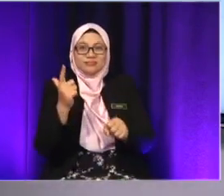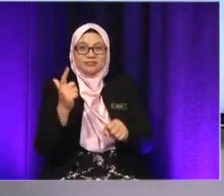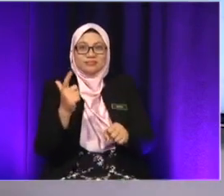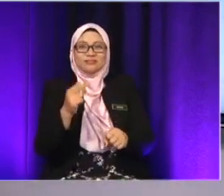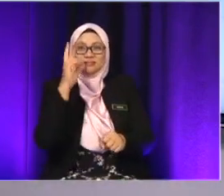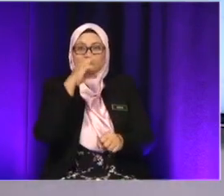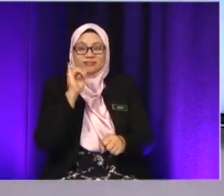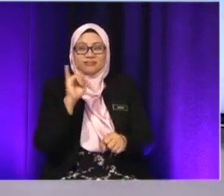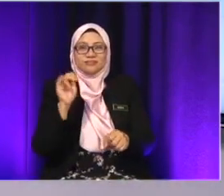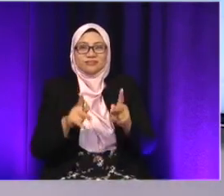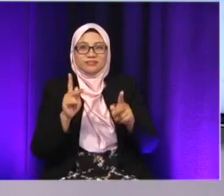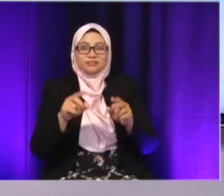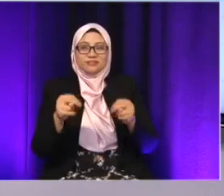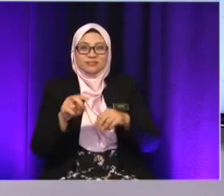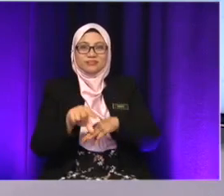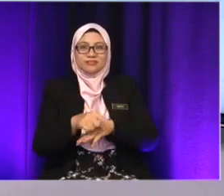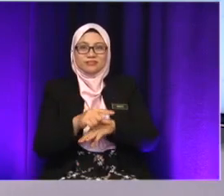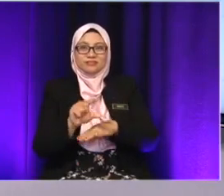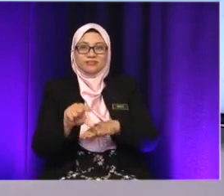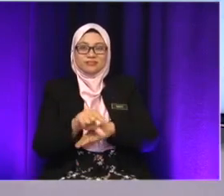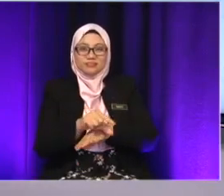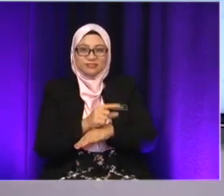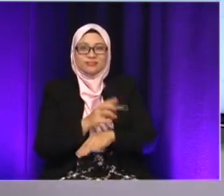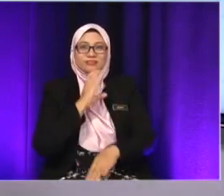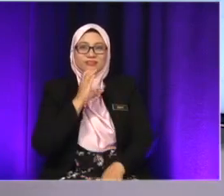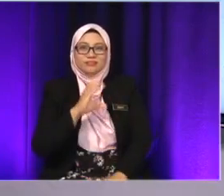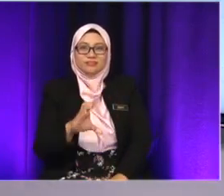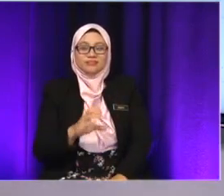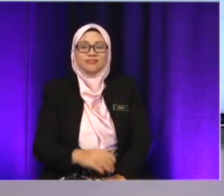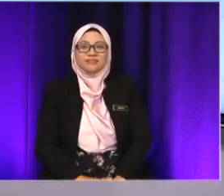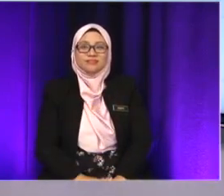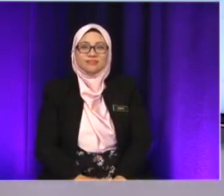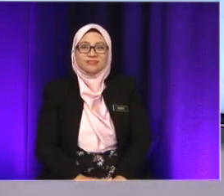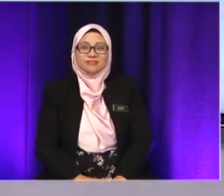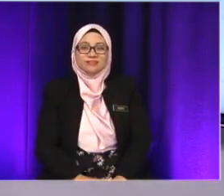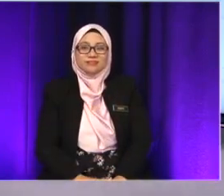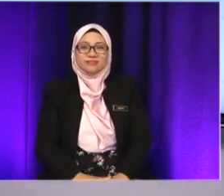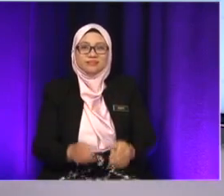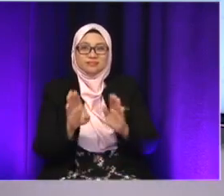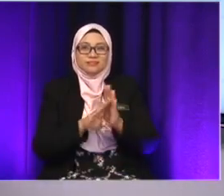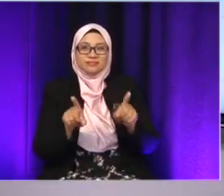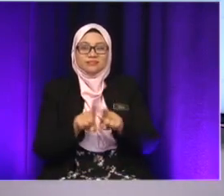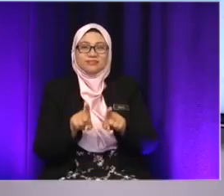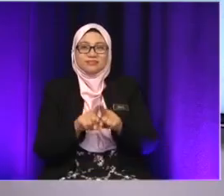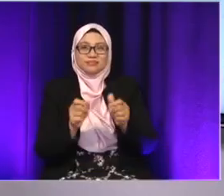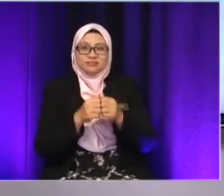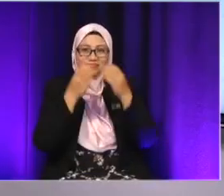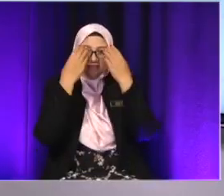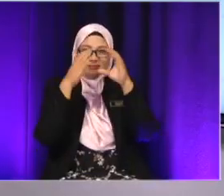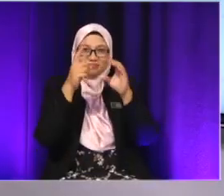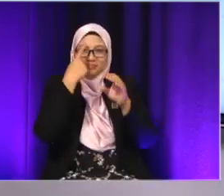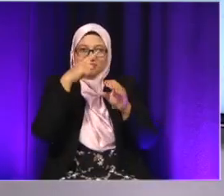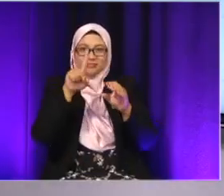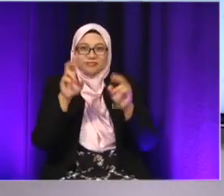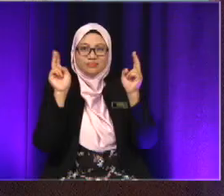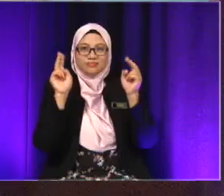nak menggerakkan itu, rupanya pakai cecair cikgu ya. Yeah. Baik, jadi para penonton sekalian, kita nak bersama dengan cikgu untuk segmen pada kali ini cikgu. Apakah yang akan